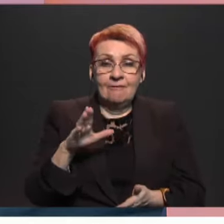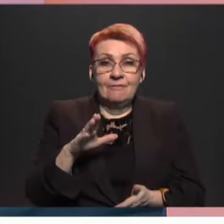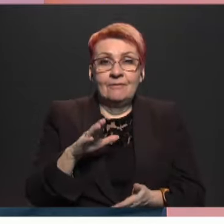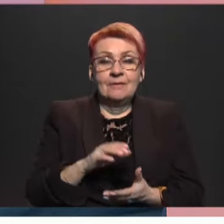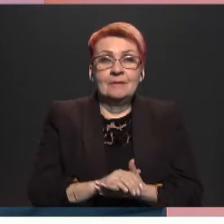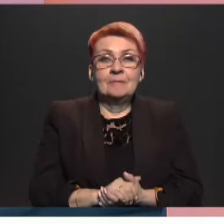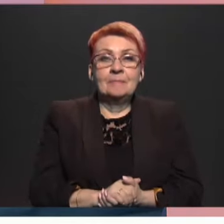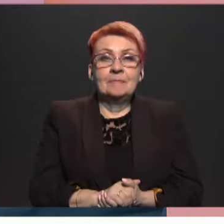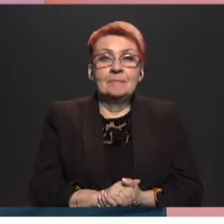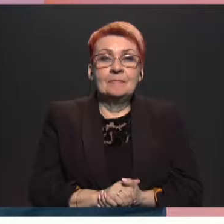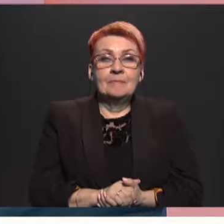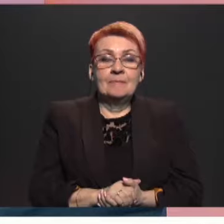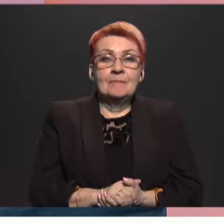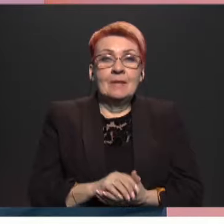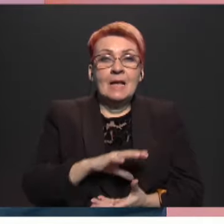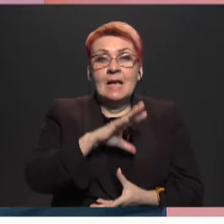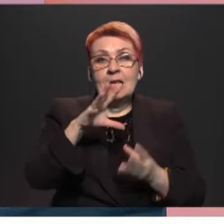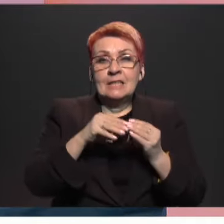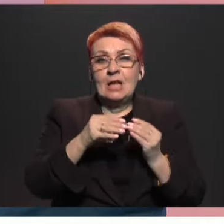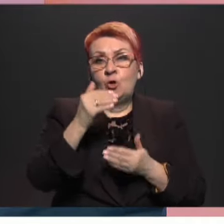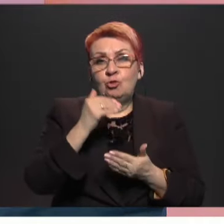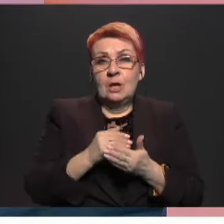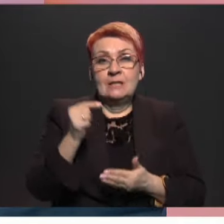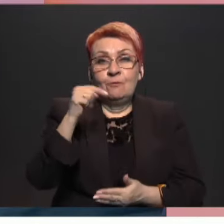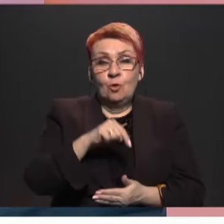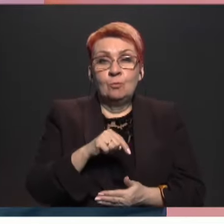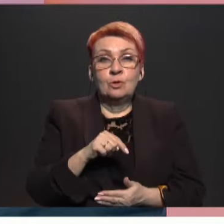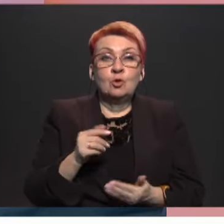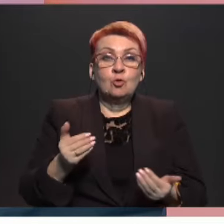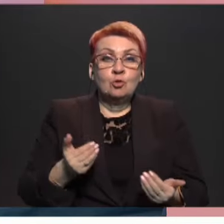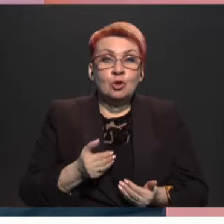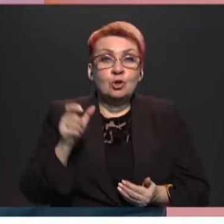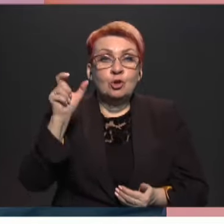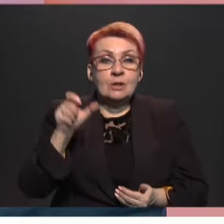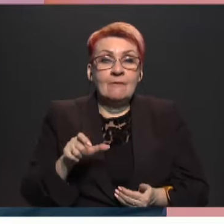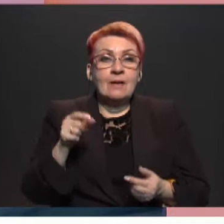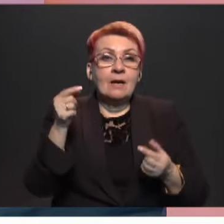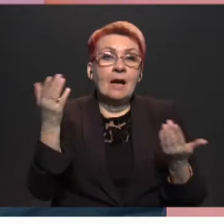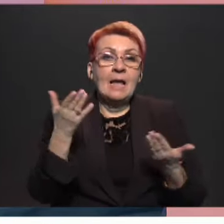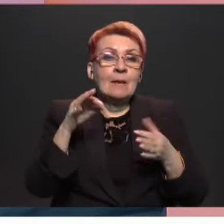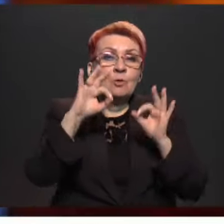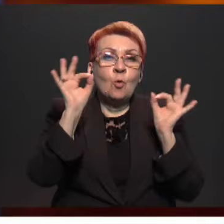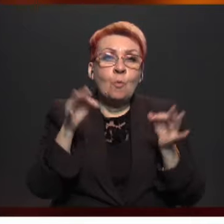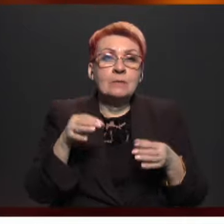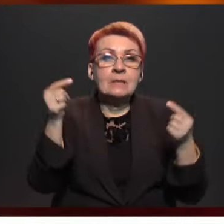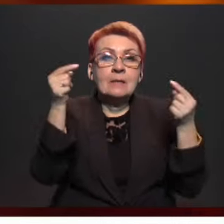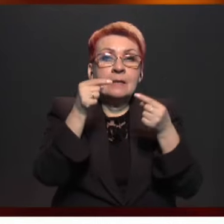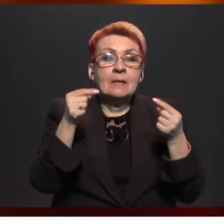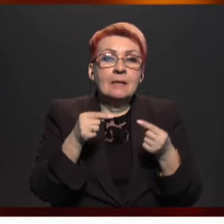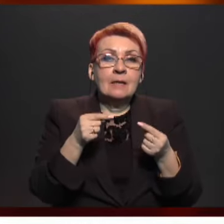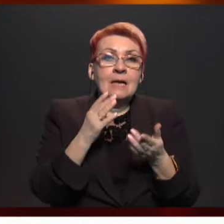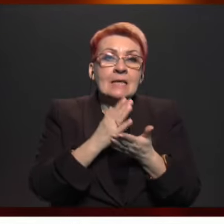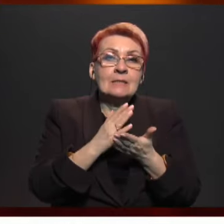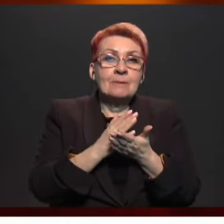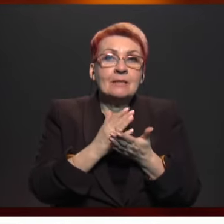астрологии заключается в том, что жизнь человека каким-то образом определяется расположением звезд